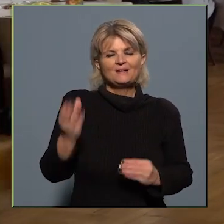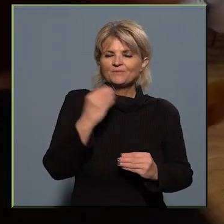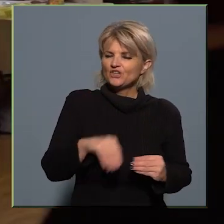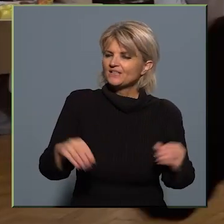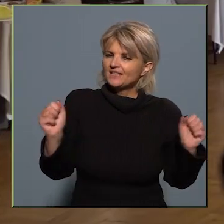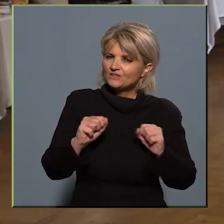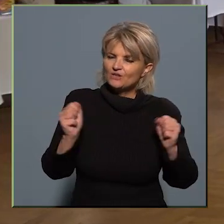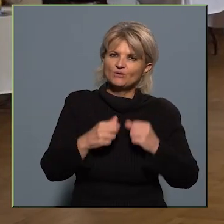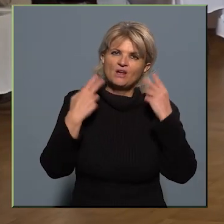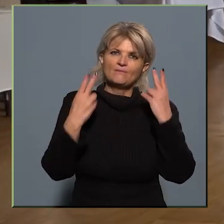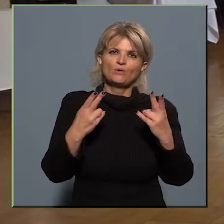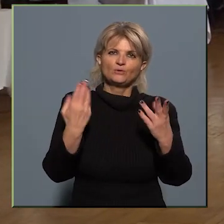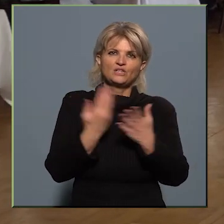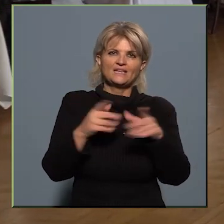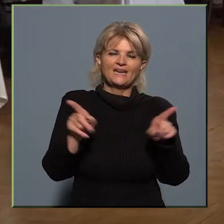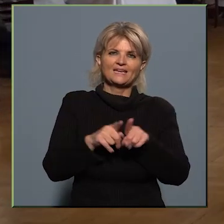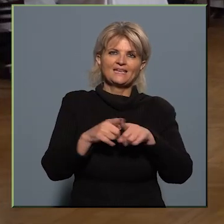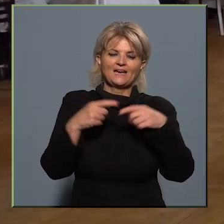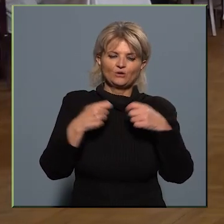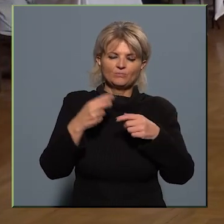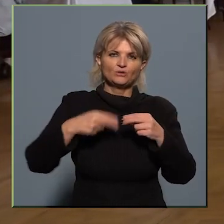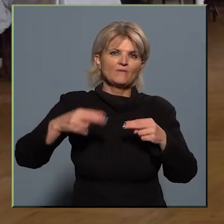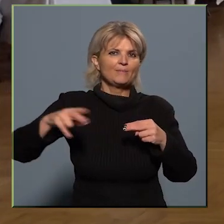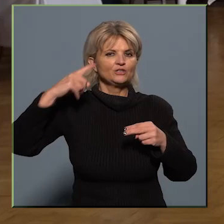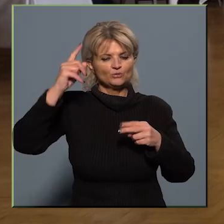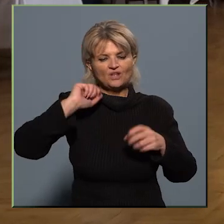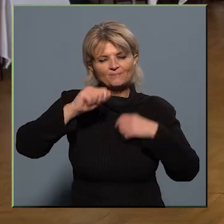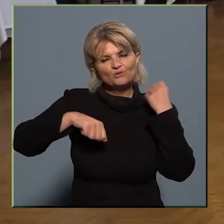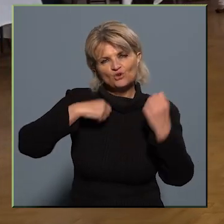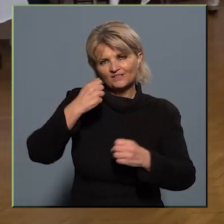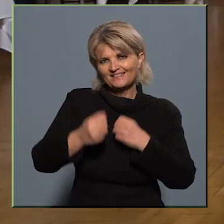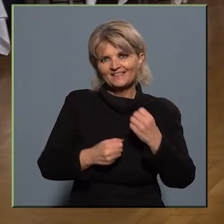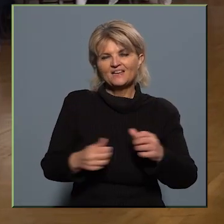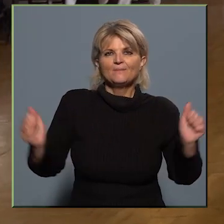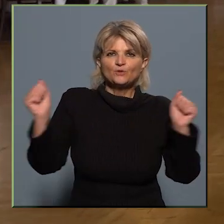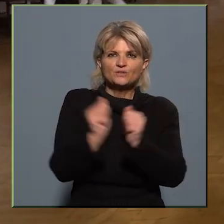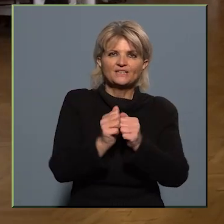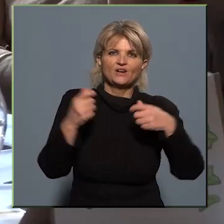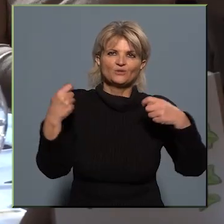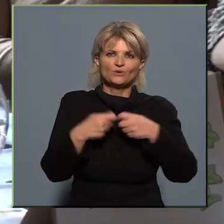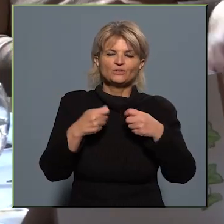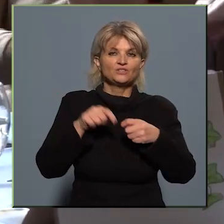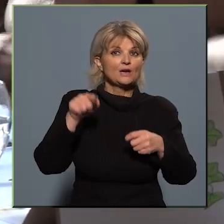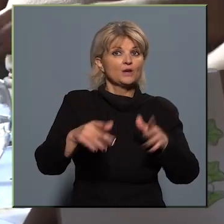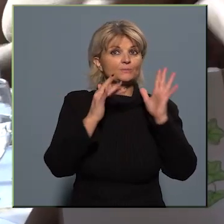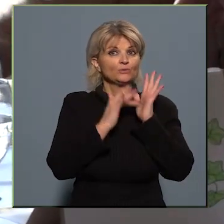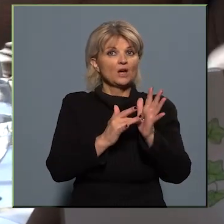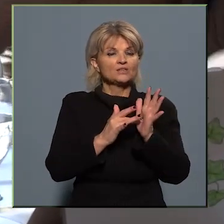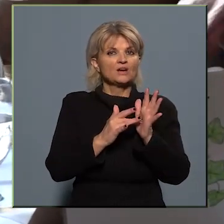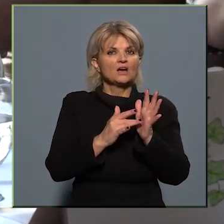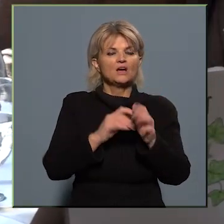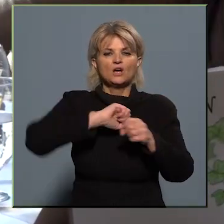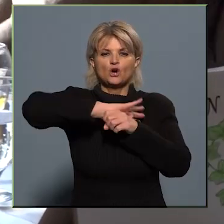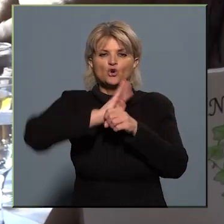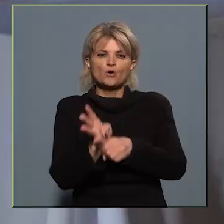nagyon fontos az, hogy legyenek ilyen klubok, és továbbra is tudjanak működni. Összetartó közösség van, ez azt is mutatja, hogy a COVID